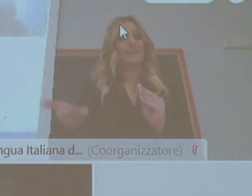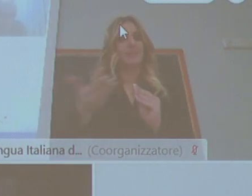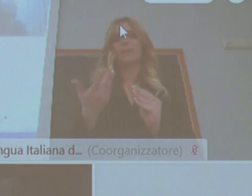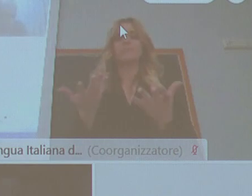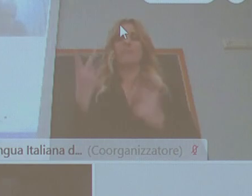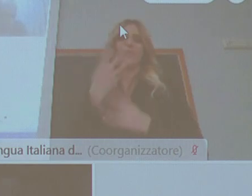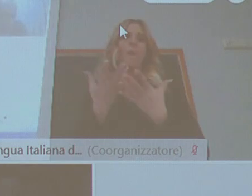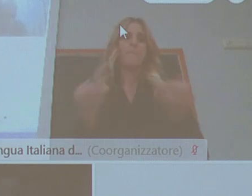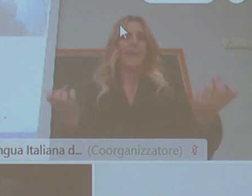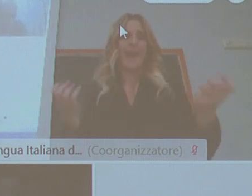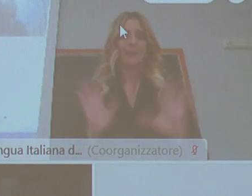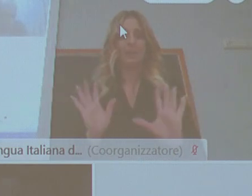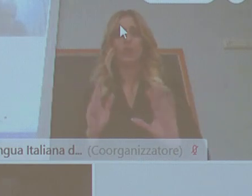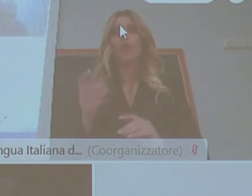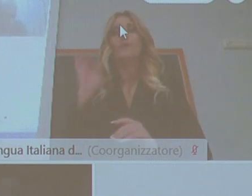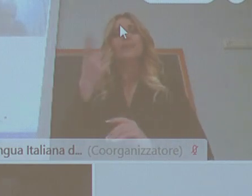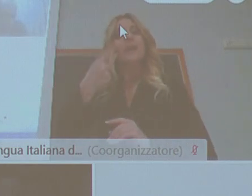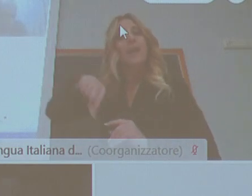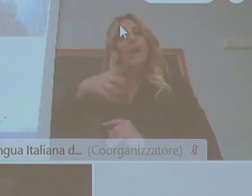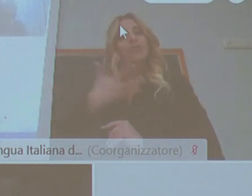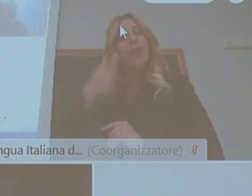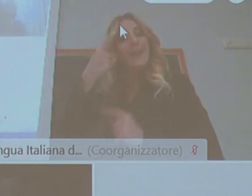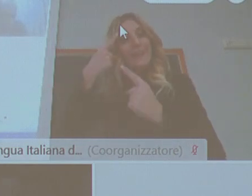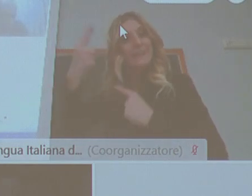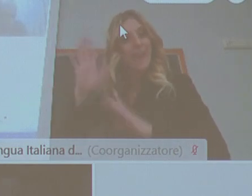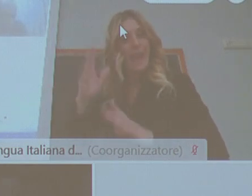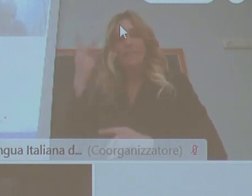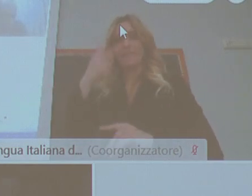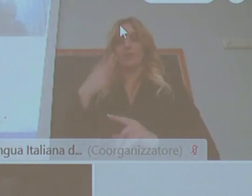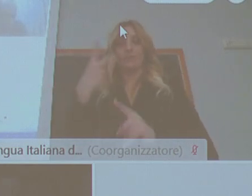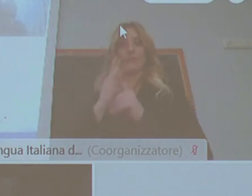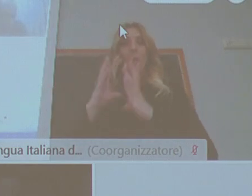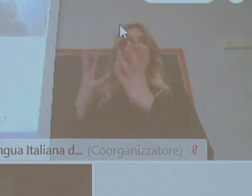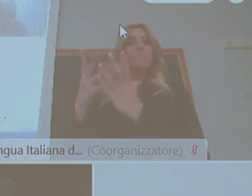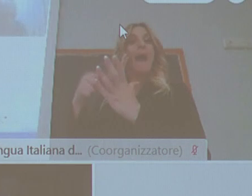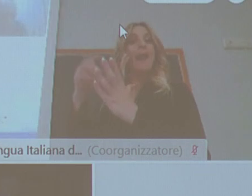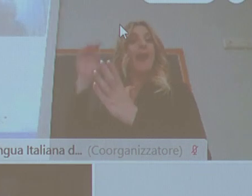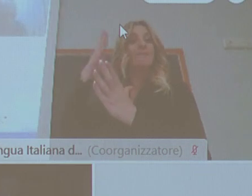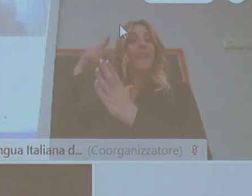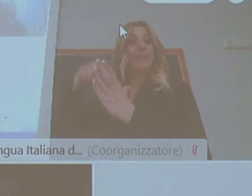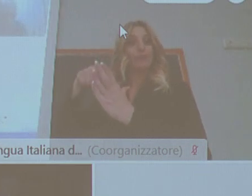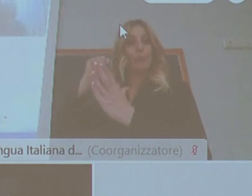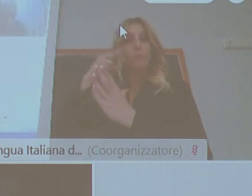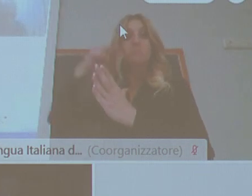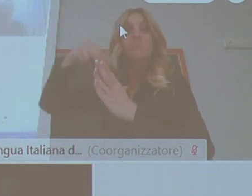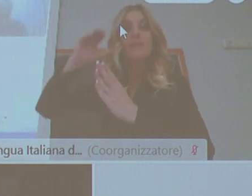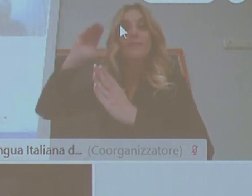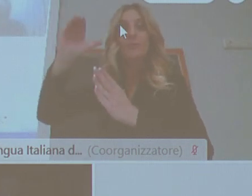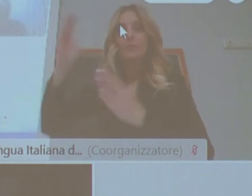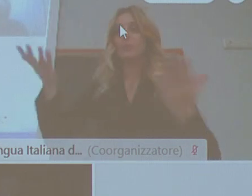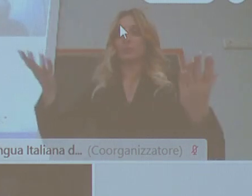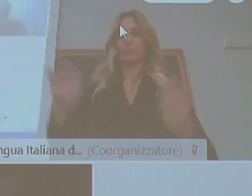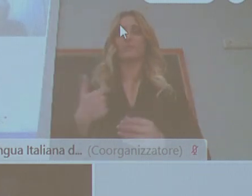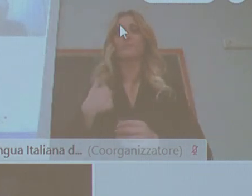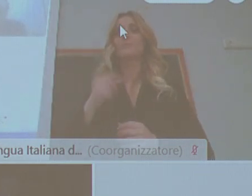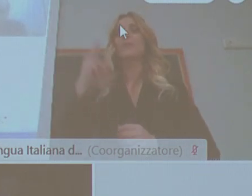molto più pratico, cioè se hanno un'idea, e qui ci vorrebbe un po' la sfera di cristallo, dell'orizzonte temporale nel quale questo tipo di questa